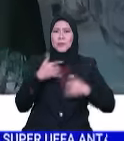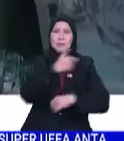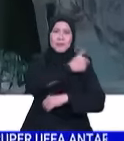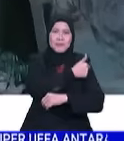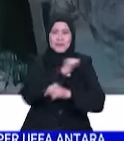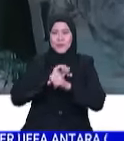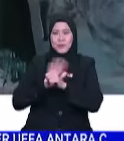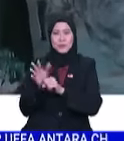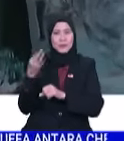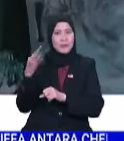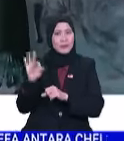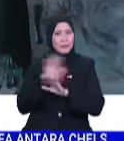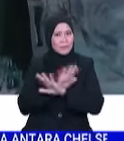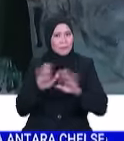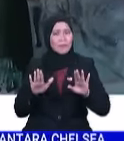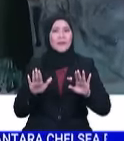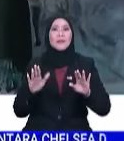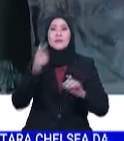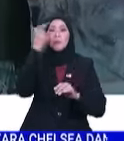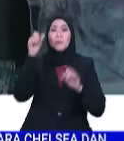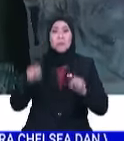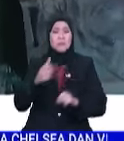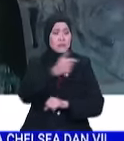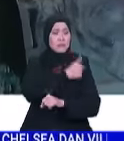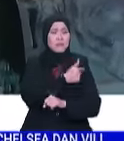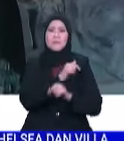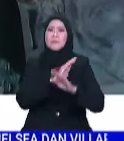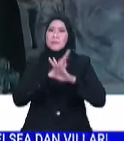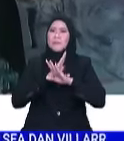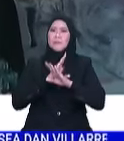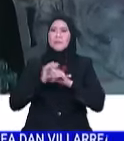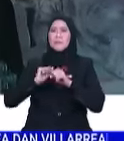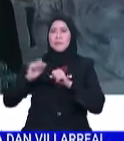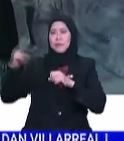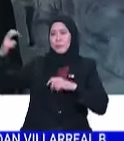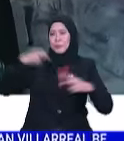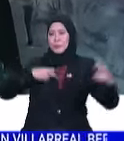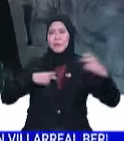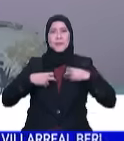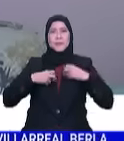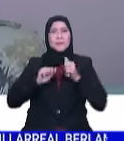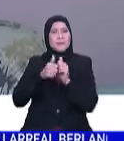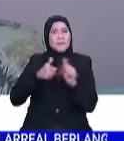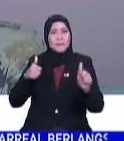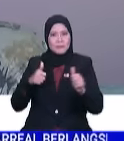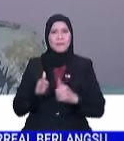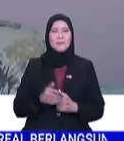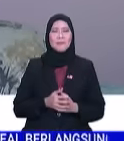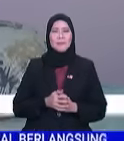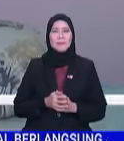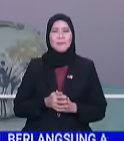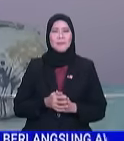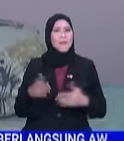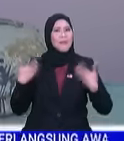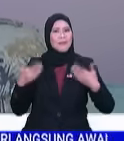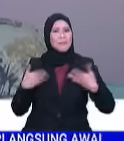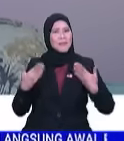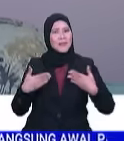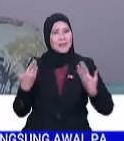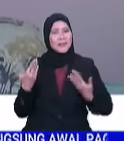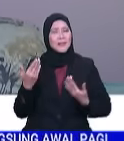vaksin COVID-19 kerana ia membantu mengekang jangkitan wabak ini. Rasa sukalah, suka